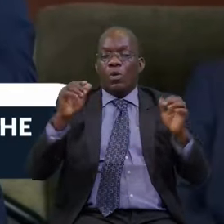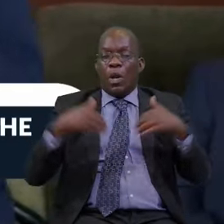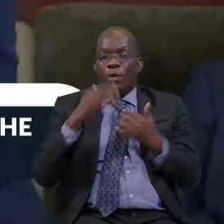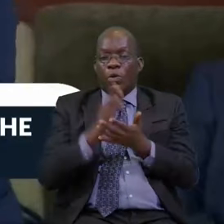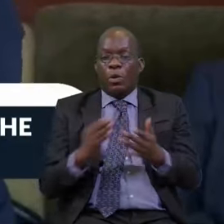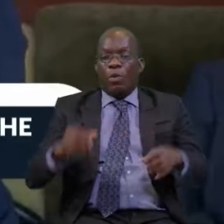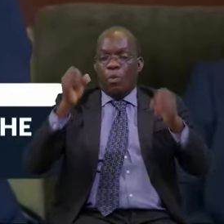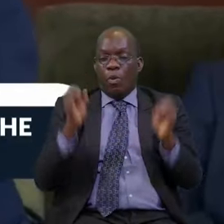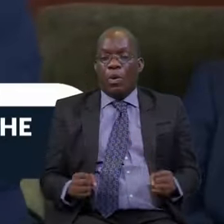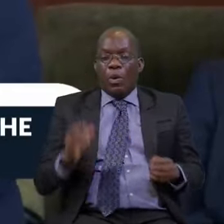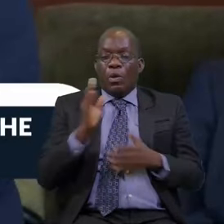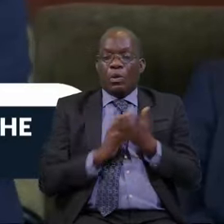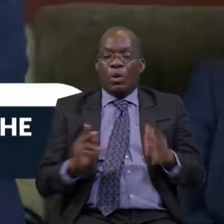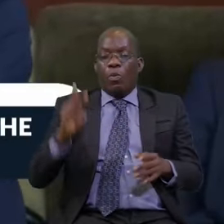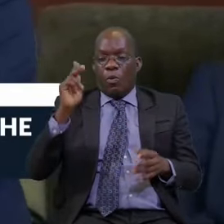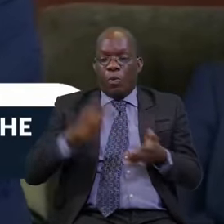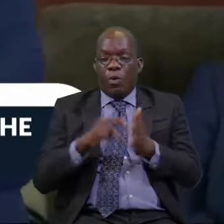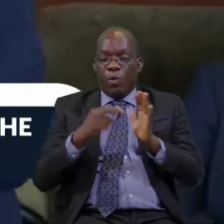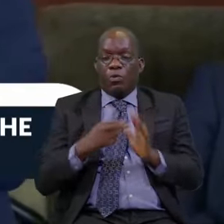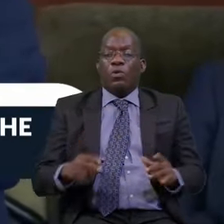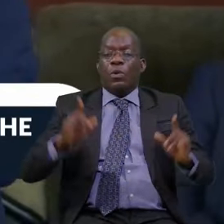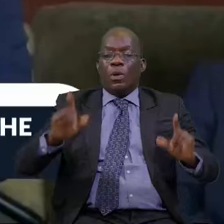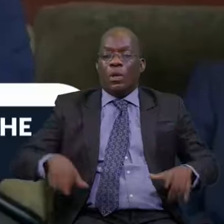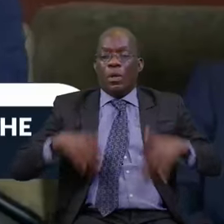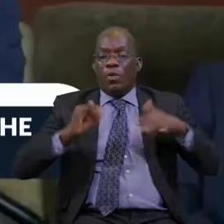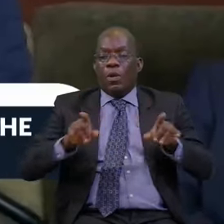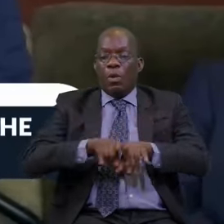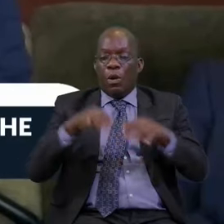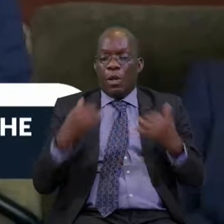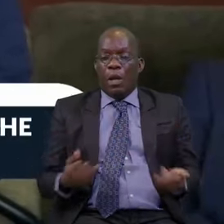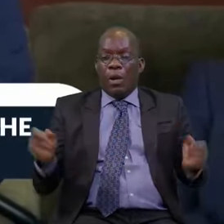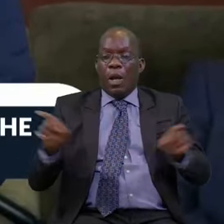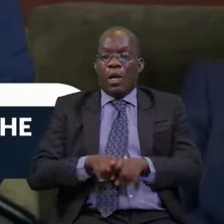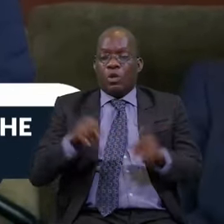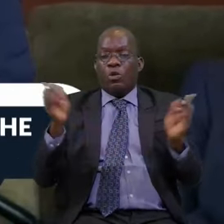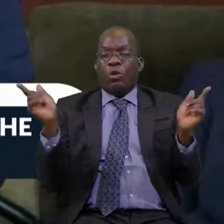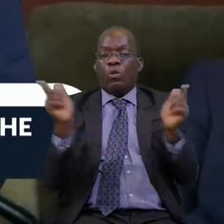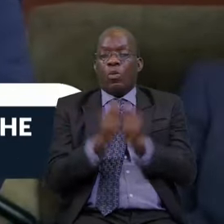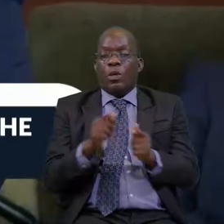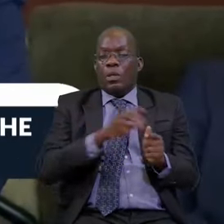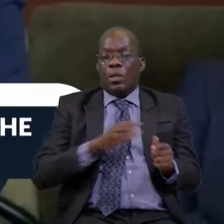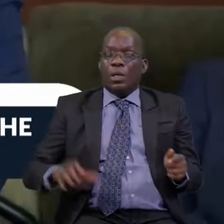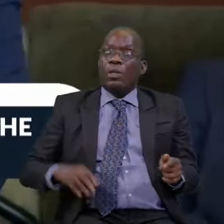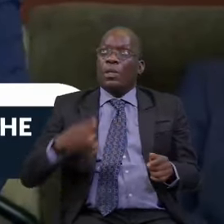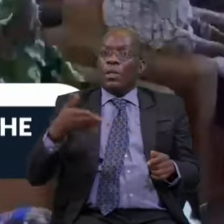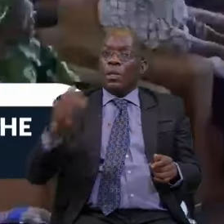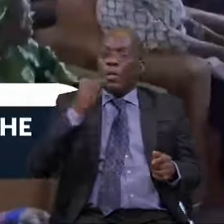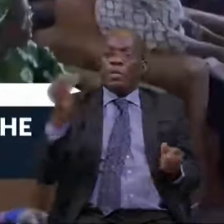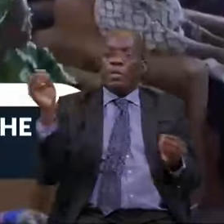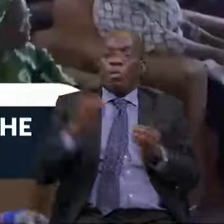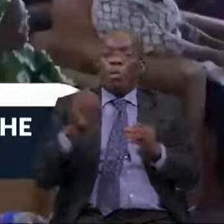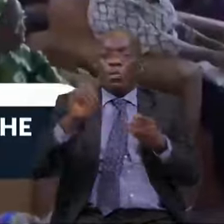pouvoir, vous avez aussi une certaine vie que vous menez, mais arriver au point d'être en contact avec